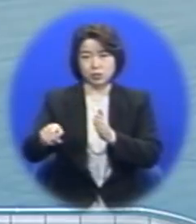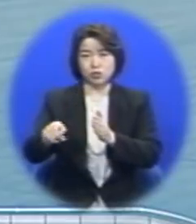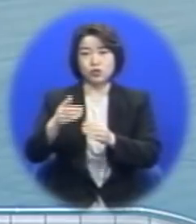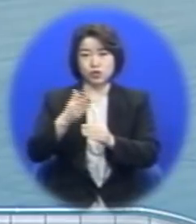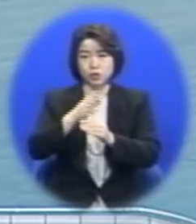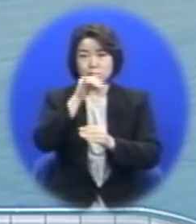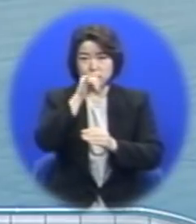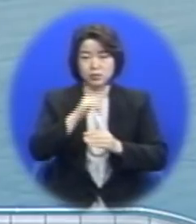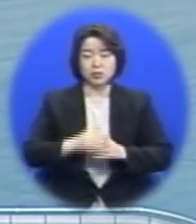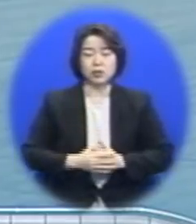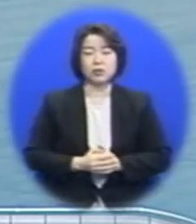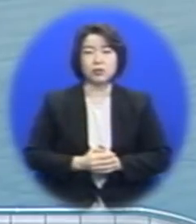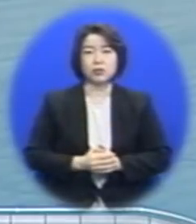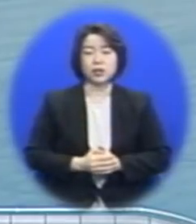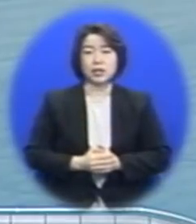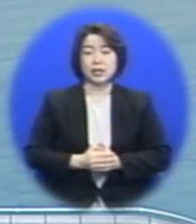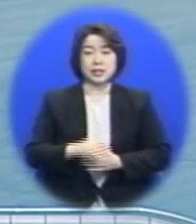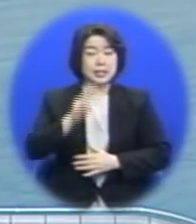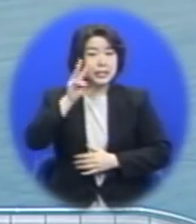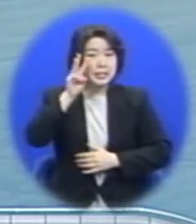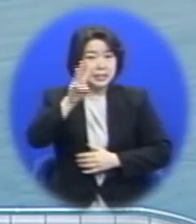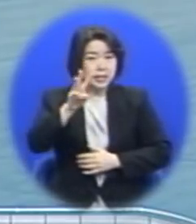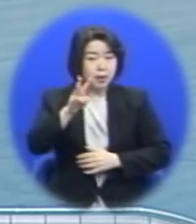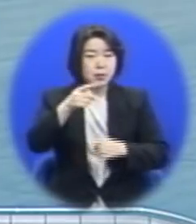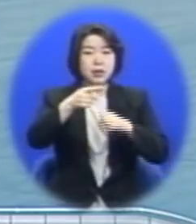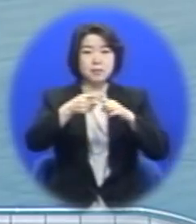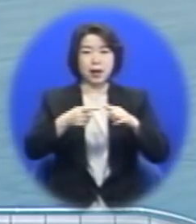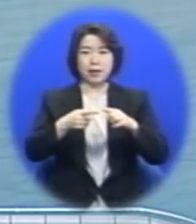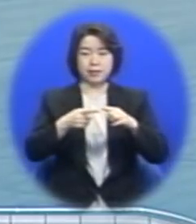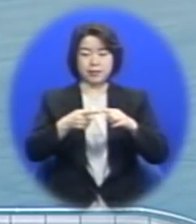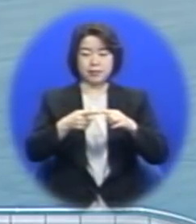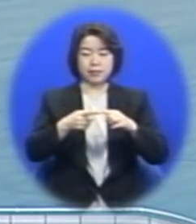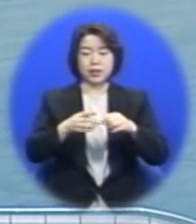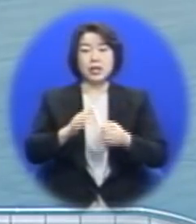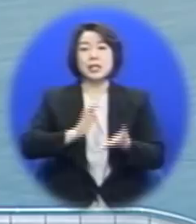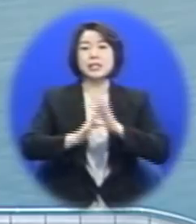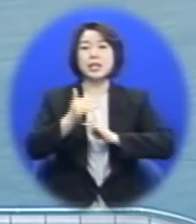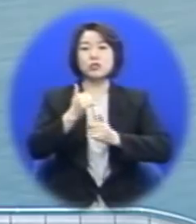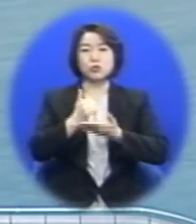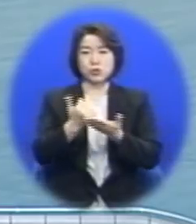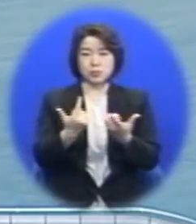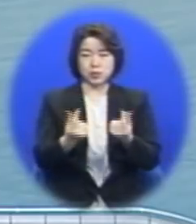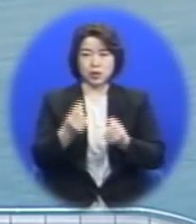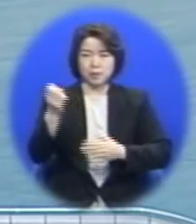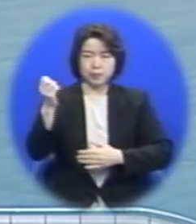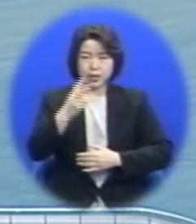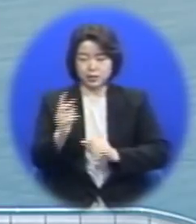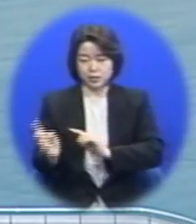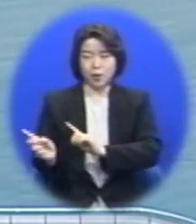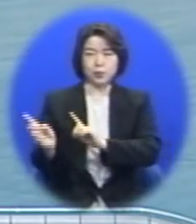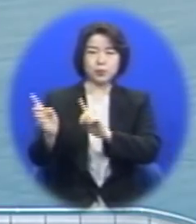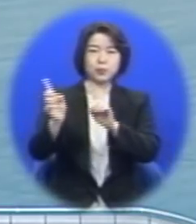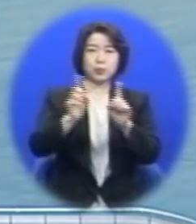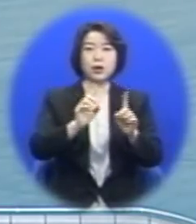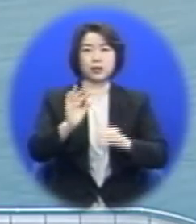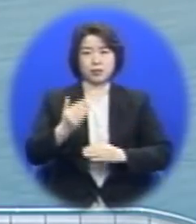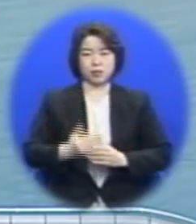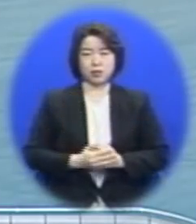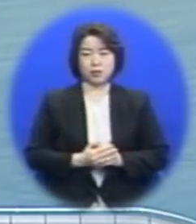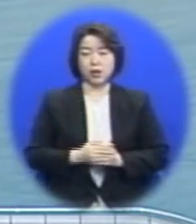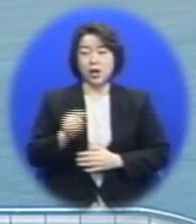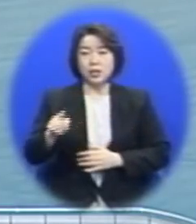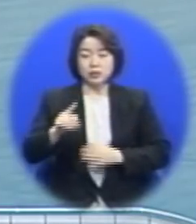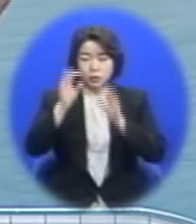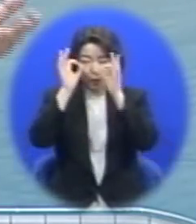빠졌다가 3일 반 만에 예수님처럼 다시 부활하게 됩니다. 그걸